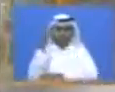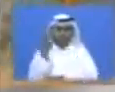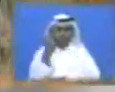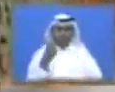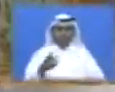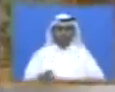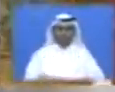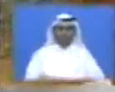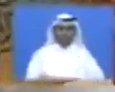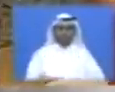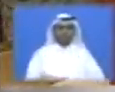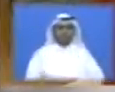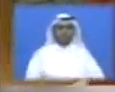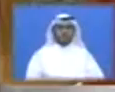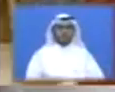البلدين.